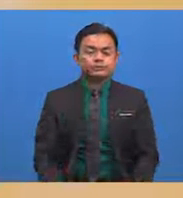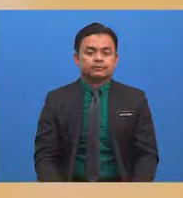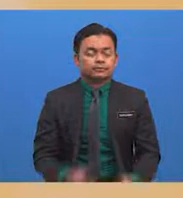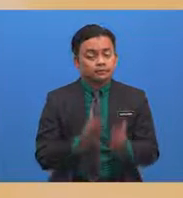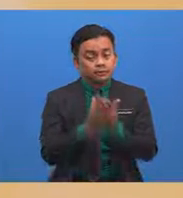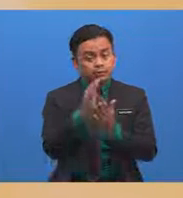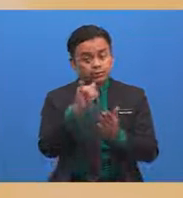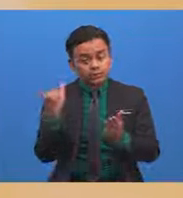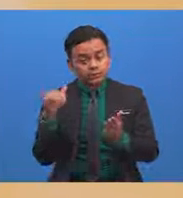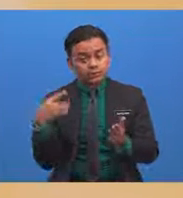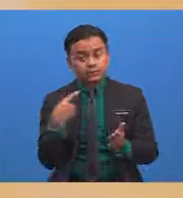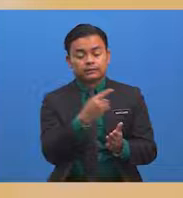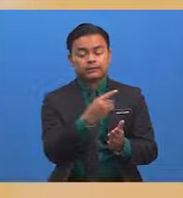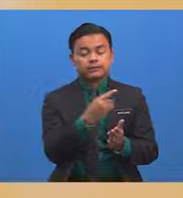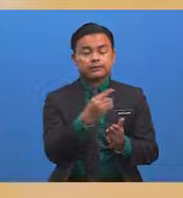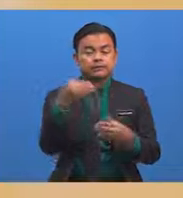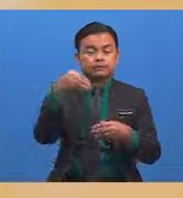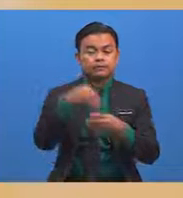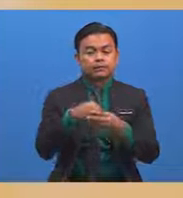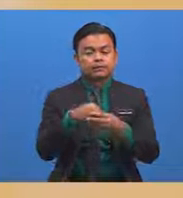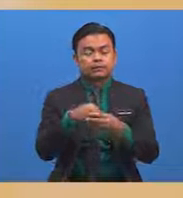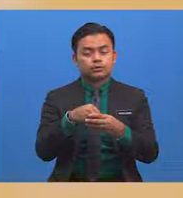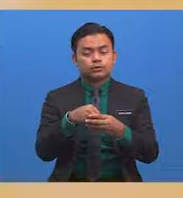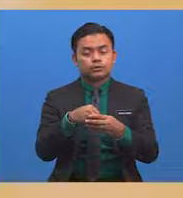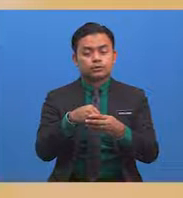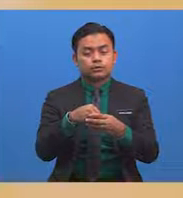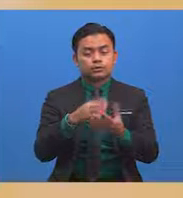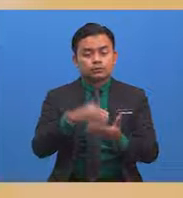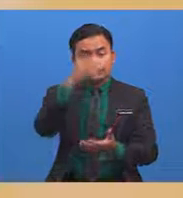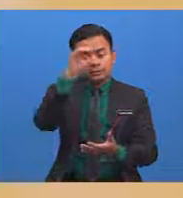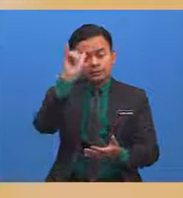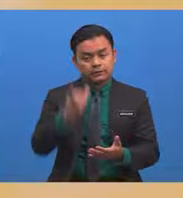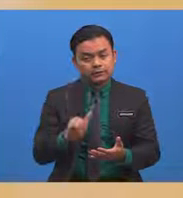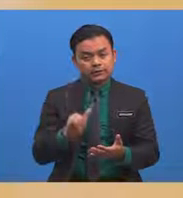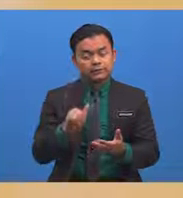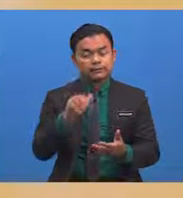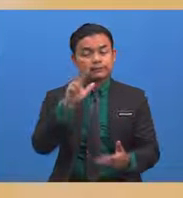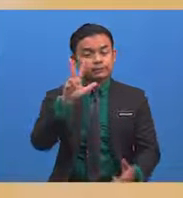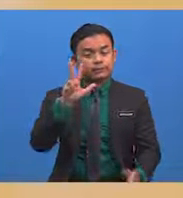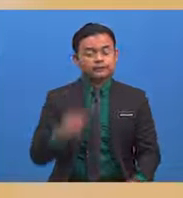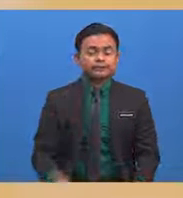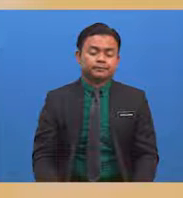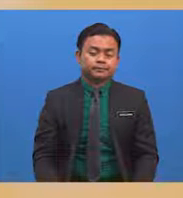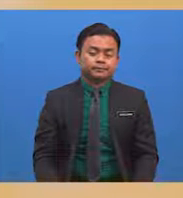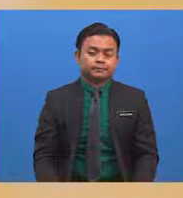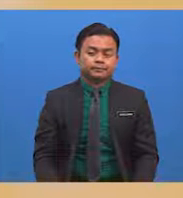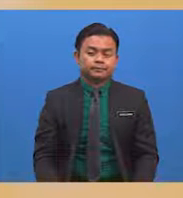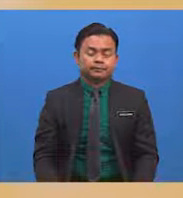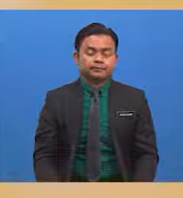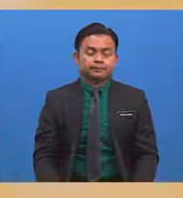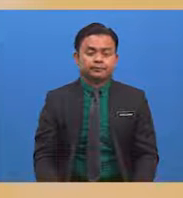beralih kepada kriteria pembelajaran yang ketiga yang harus murid capai,